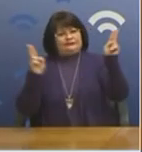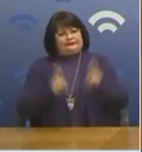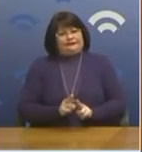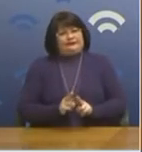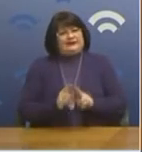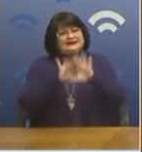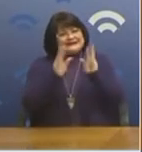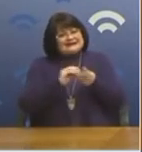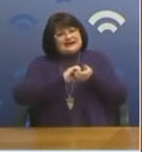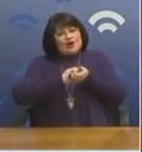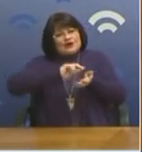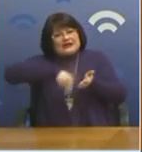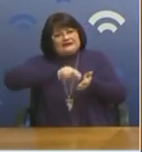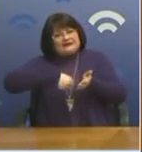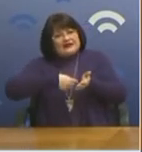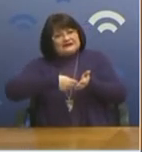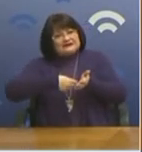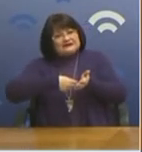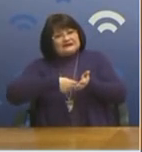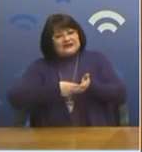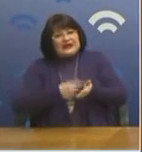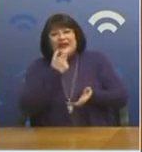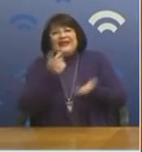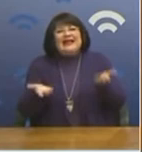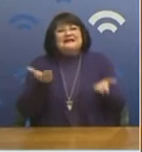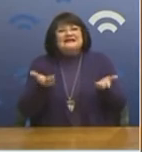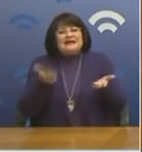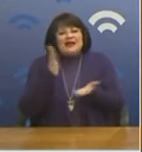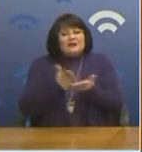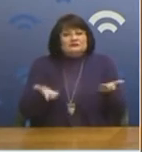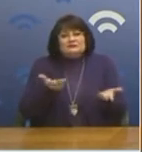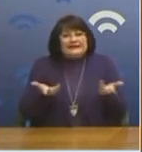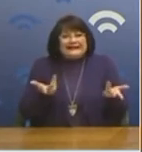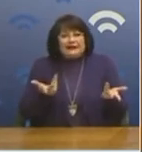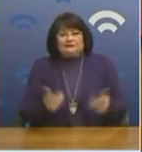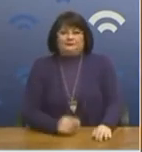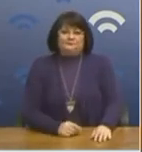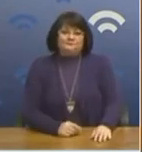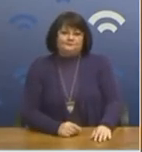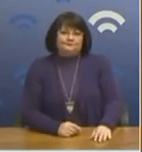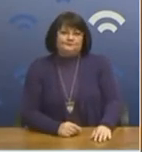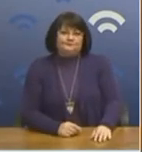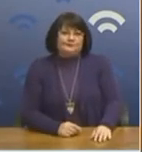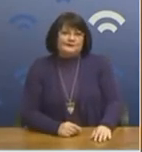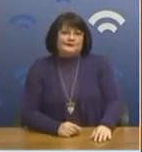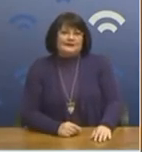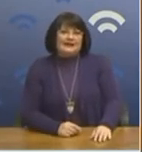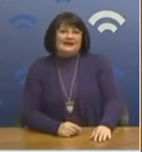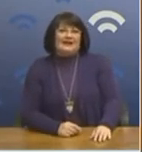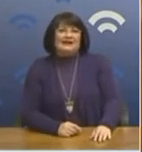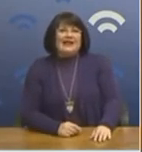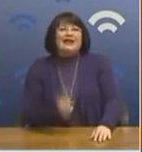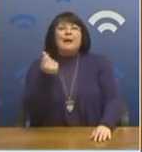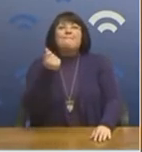συλλογικές συμβάσεις και αυτό που κάνατε για τη διαιτησία? Για να αυξηθούν οι μισθοί, για να ξεφύγουμε από τη στασιμότητα των